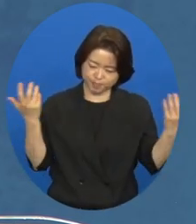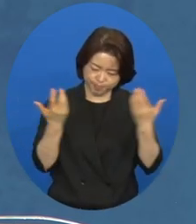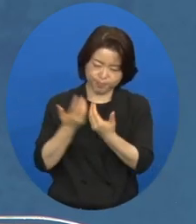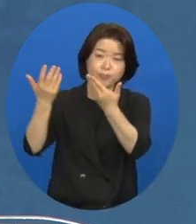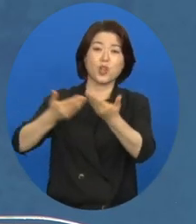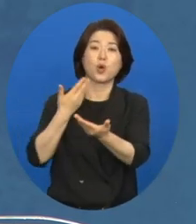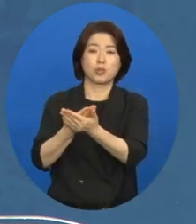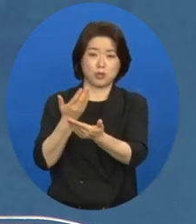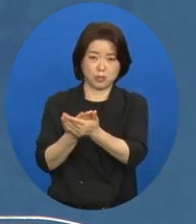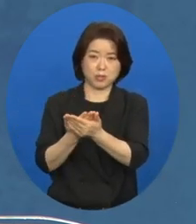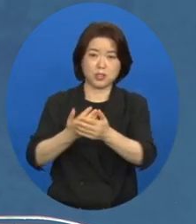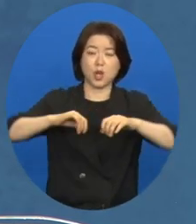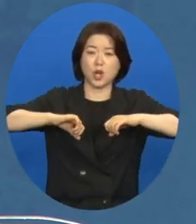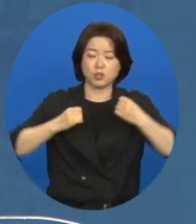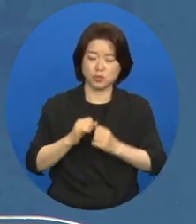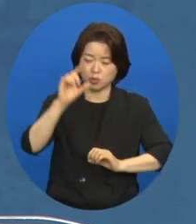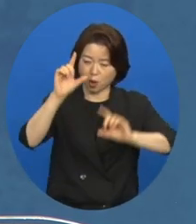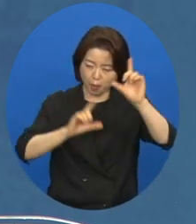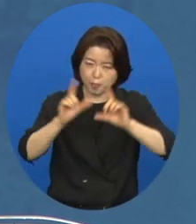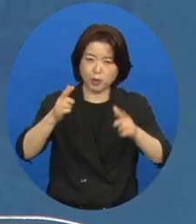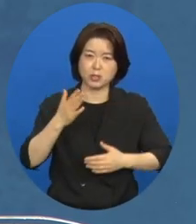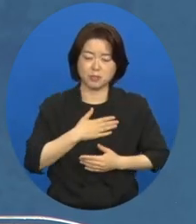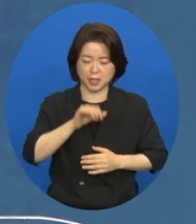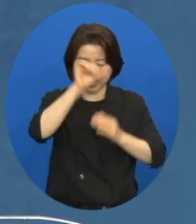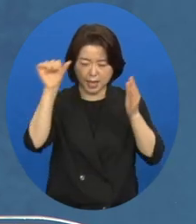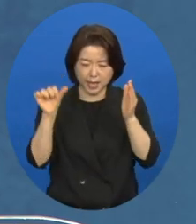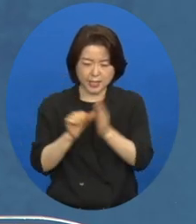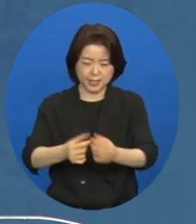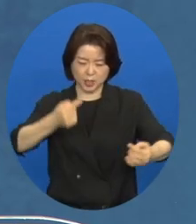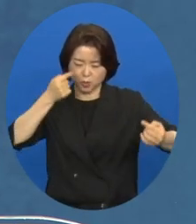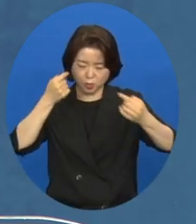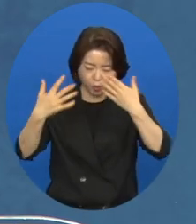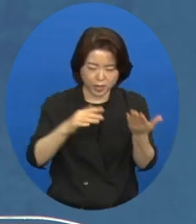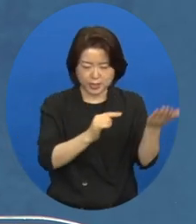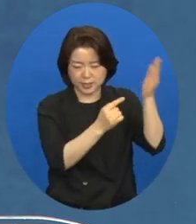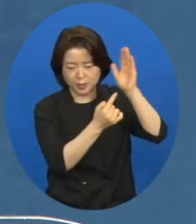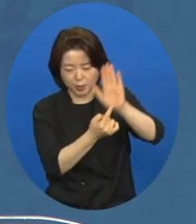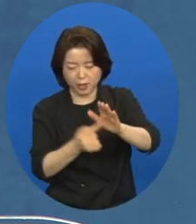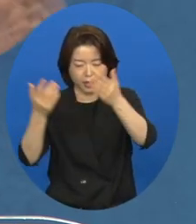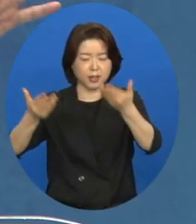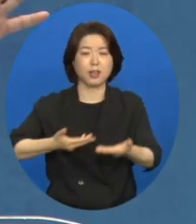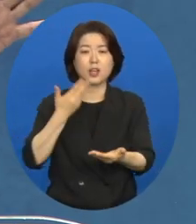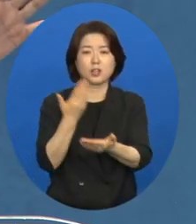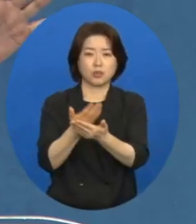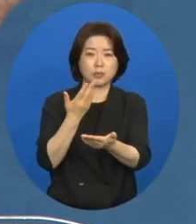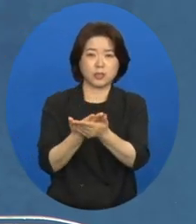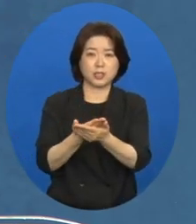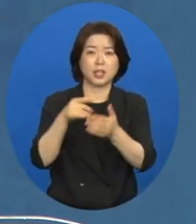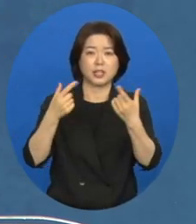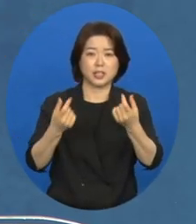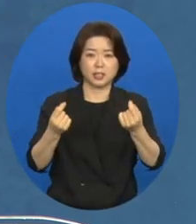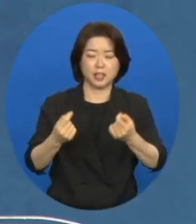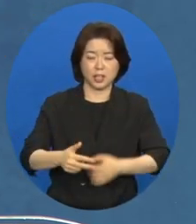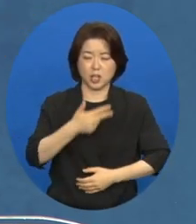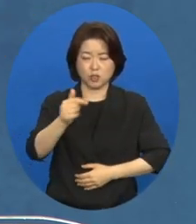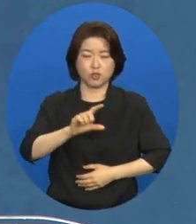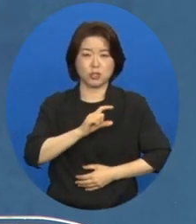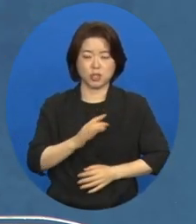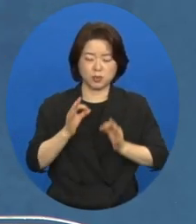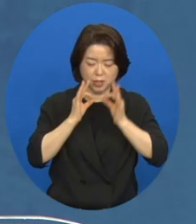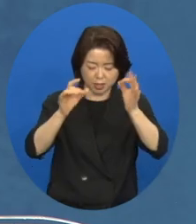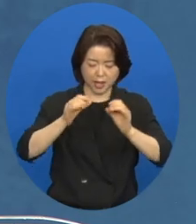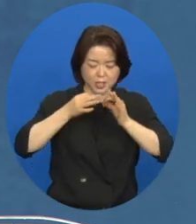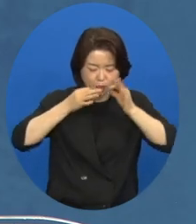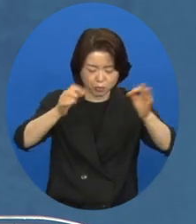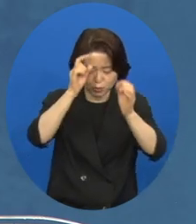주셔서 순종의 흔적이 내 인생에 선명하게 새겨지게 하여 주시옵소서. 우리 주의 이름을 간절히